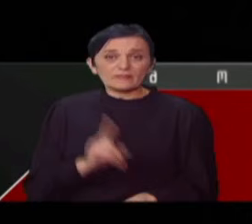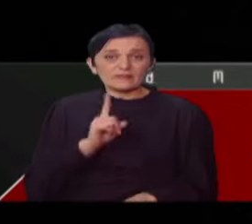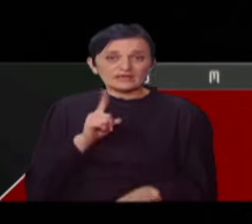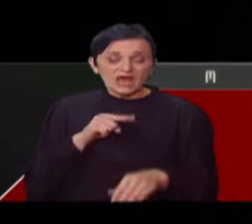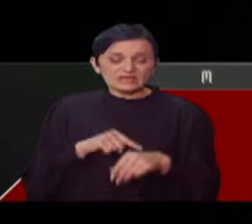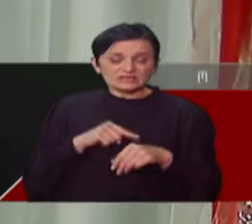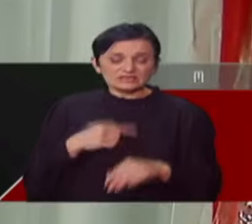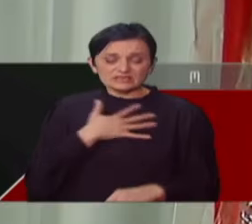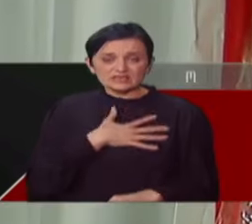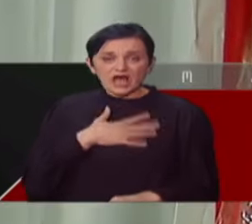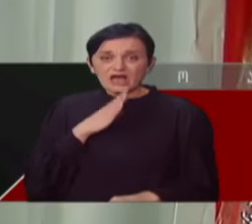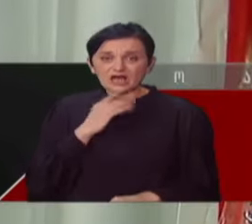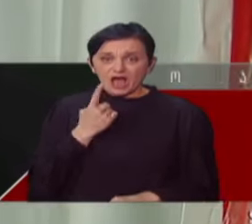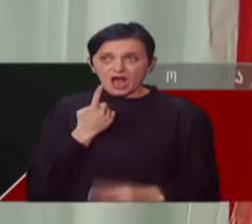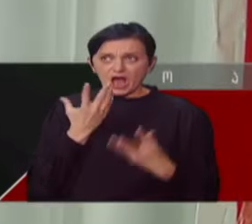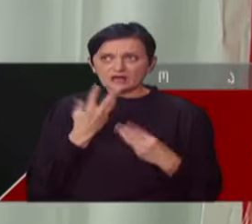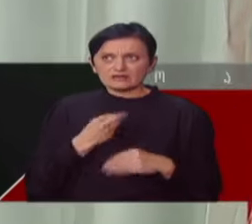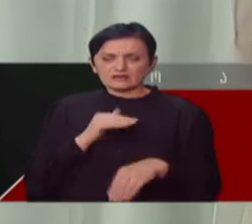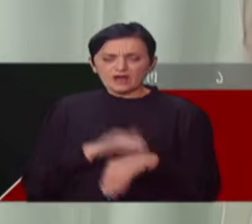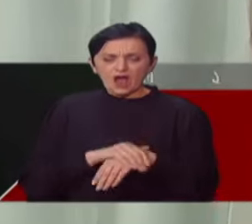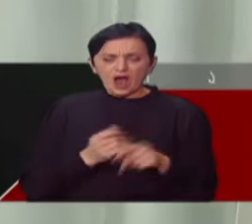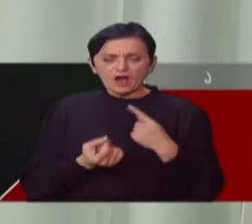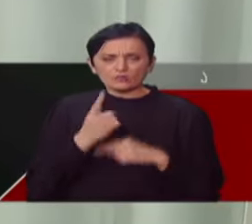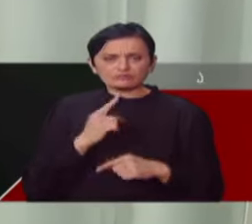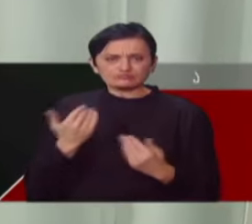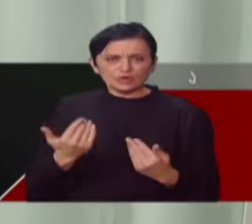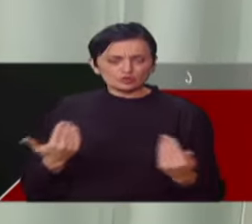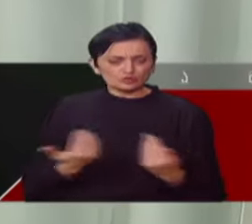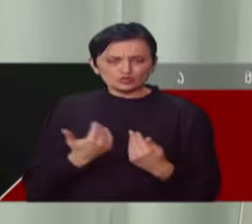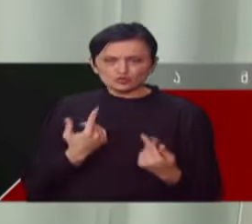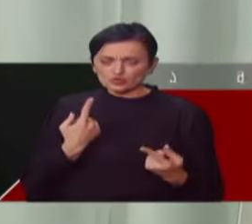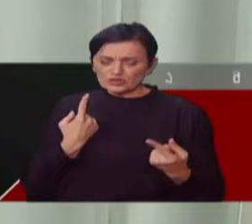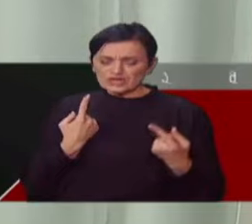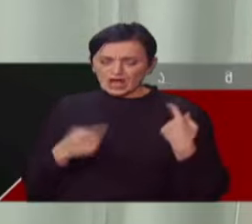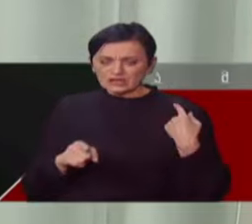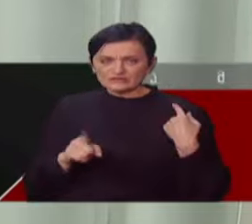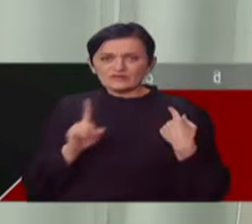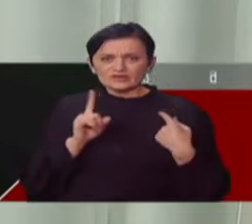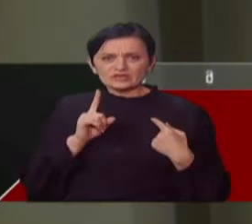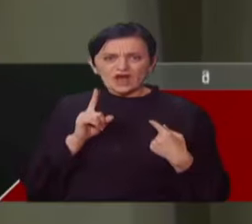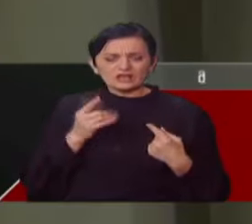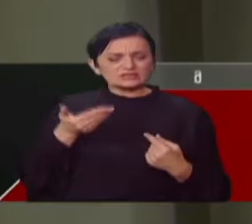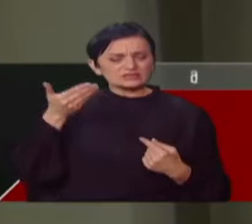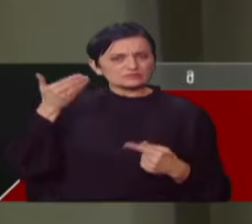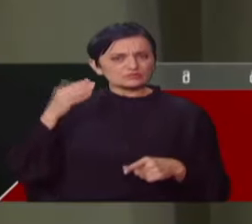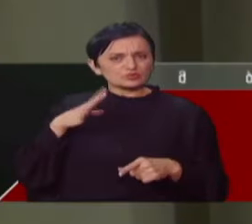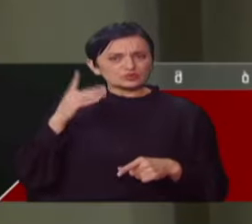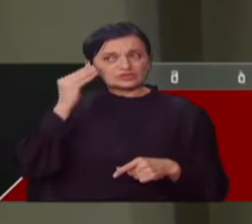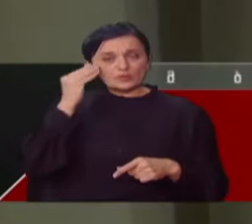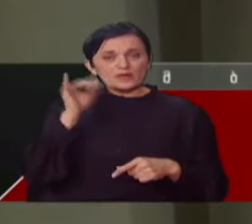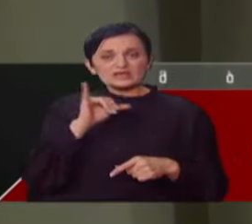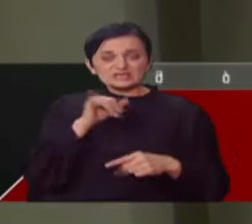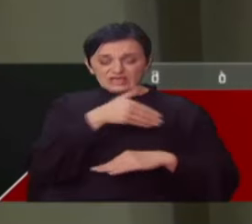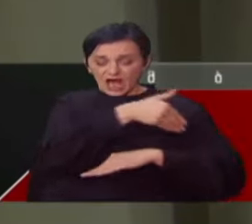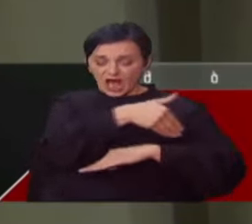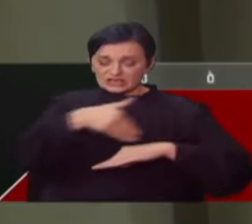Scanitii în care birodesați ertres, armoacene în romatic, hovreba, sruliat, ganshov de baimiscan, rețote schat, armoed ginet. Sadgadis,